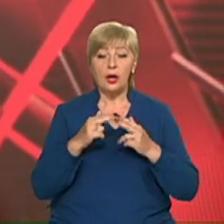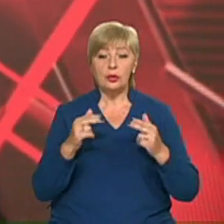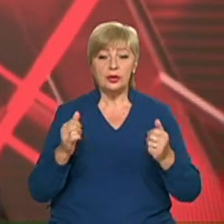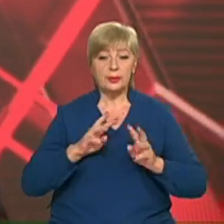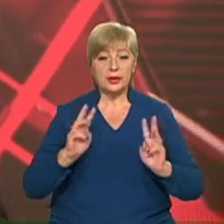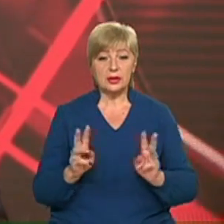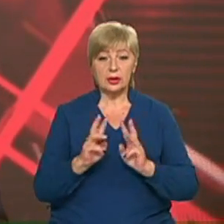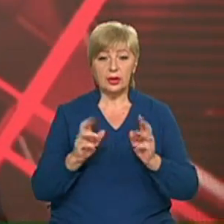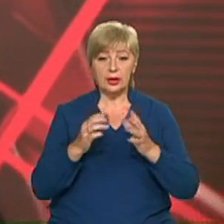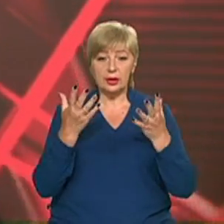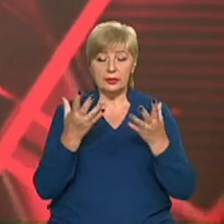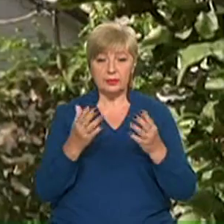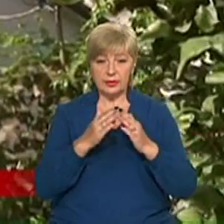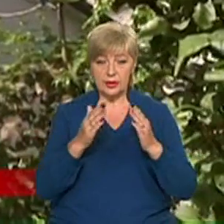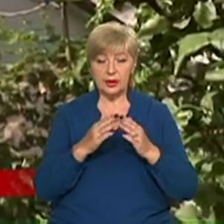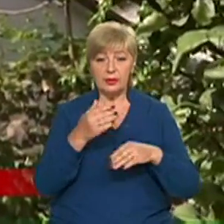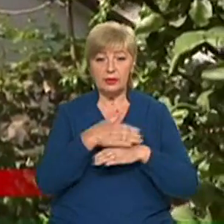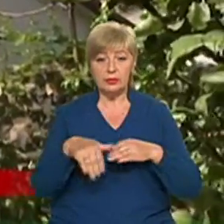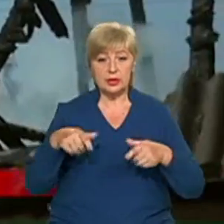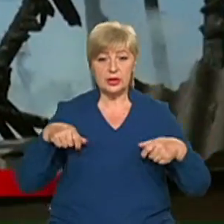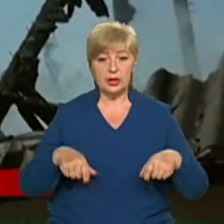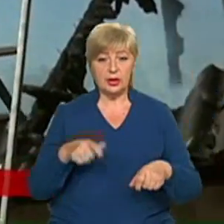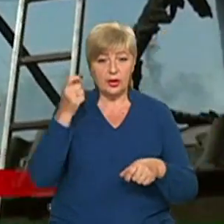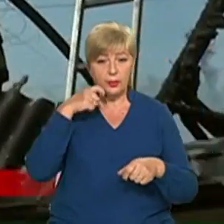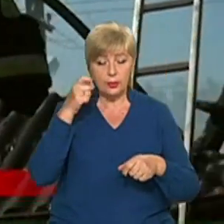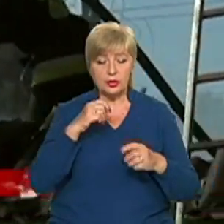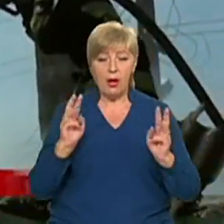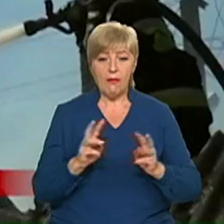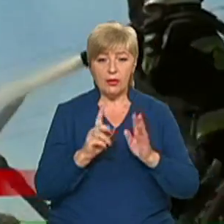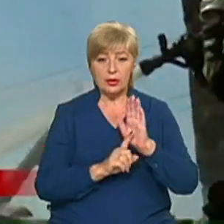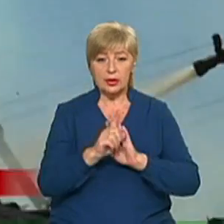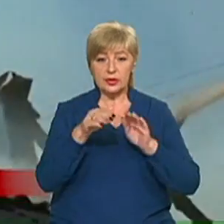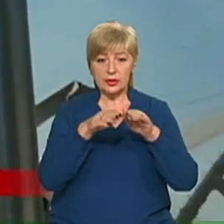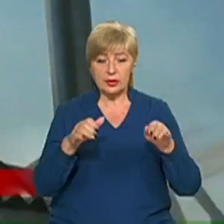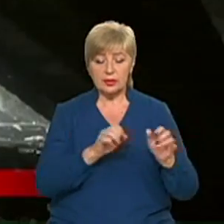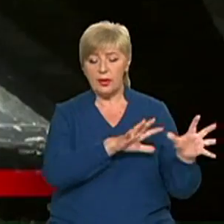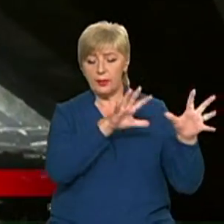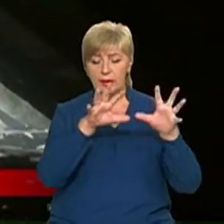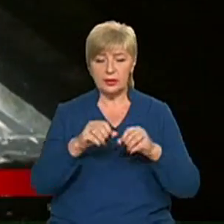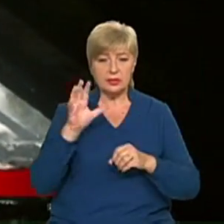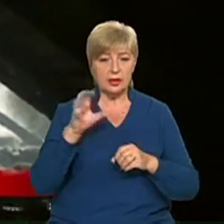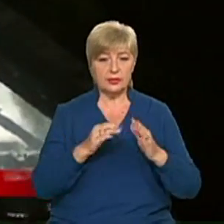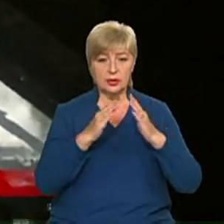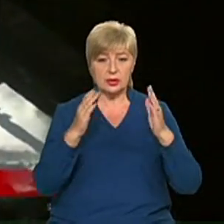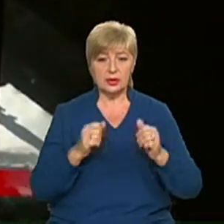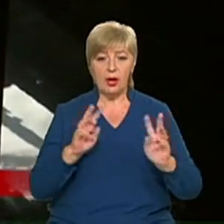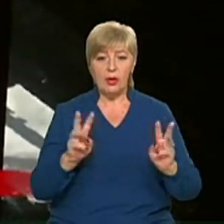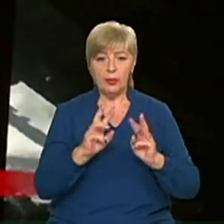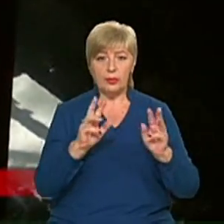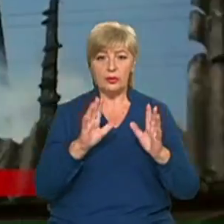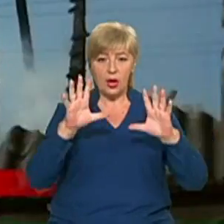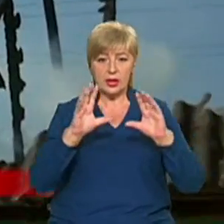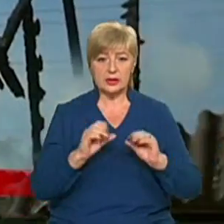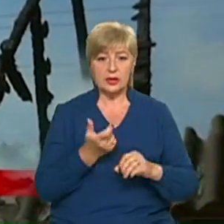У Дніпрі згорів дім на вулиці генерала Пушкіна. Вогонь спалахнув на горищі. Звідти перекинувся на всю оселю. Полум'я гасили